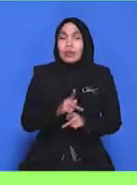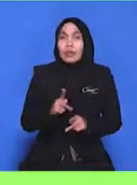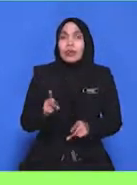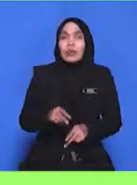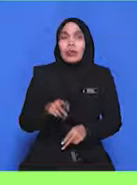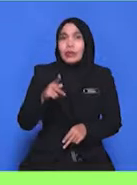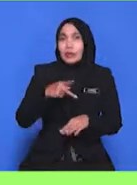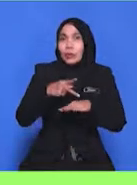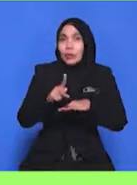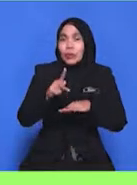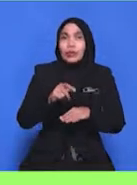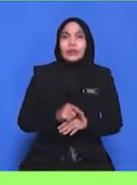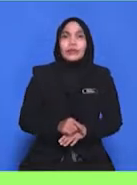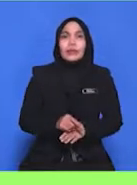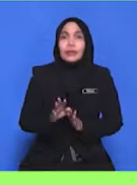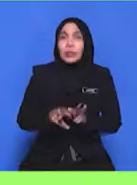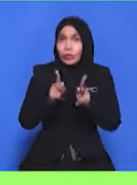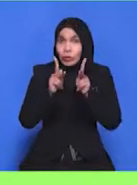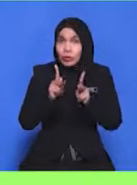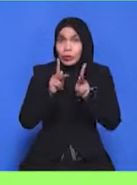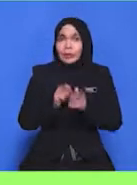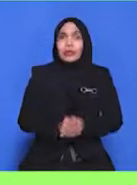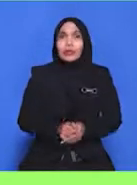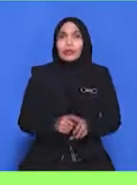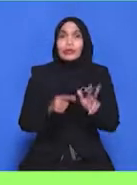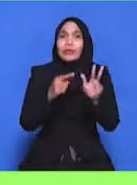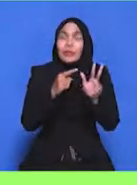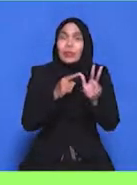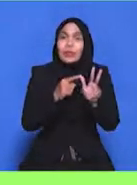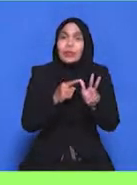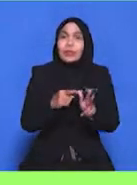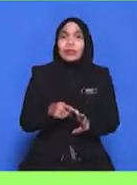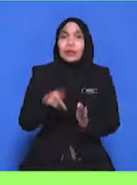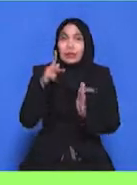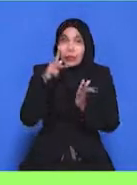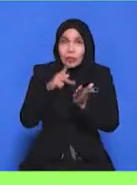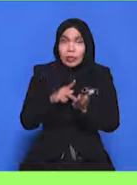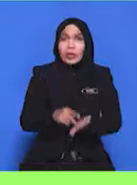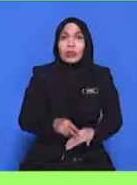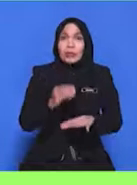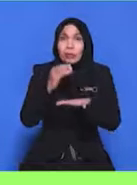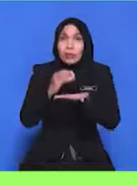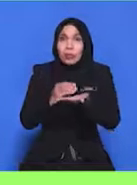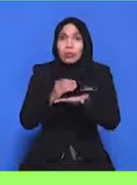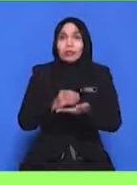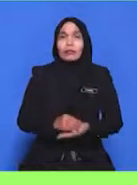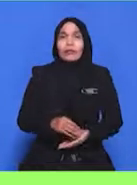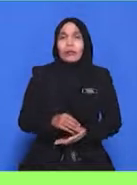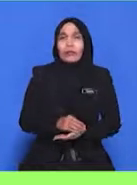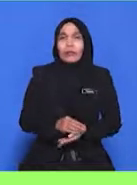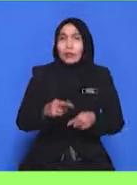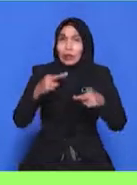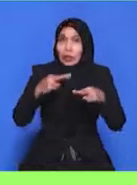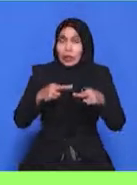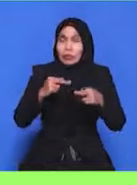Al-Barid. Seterusnya, yang ketiga, beliau telah memperkenalkan cap mohor rasmi kerajaan Umayyah